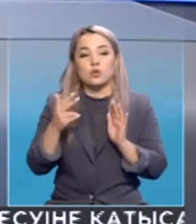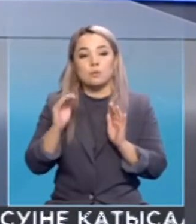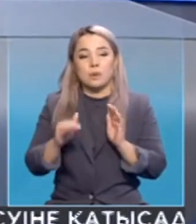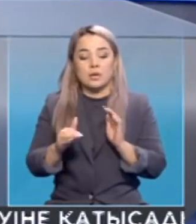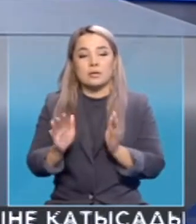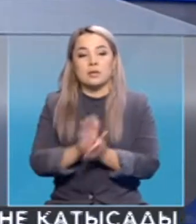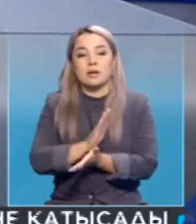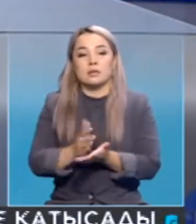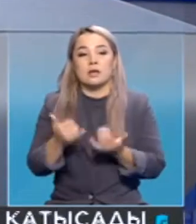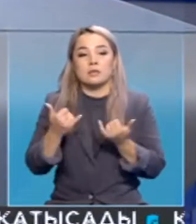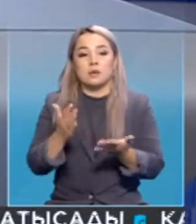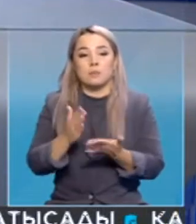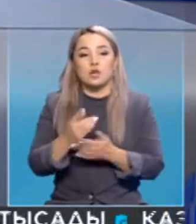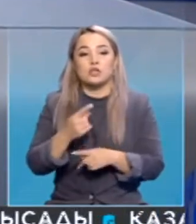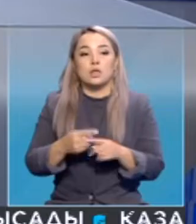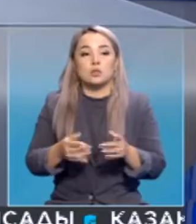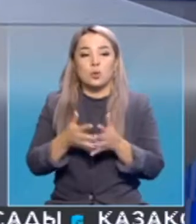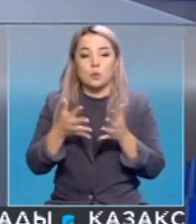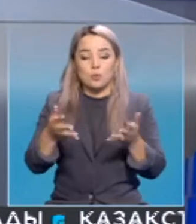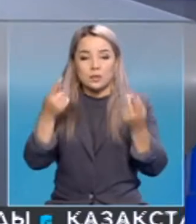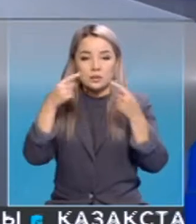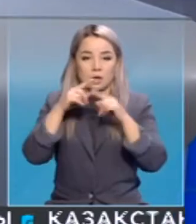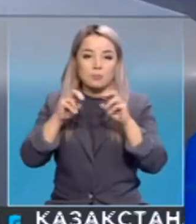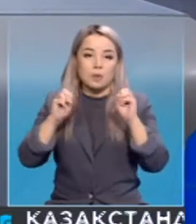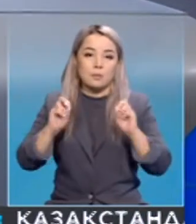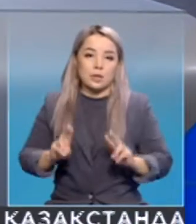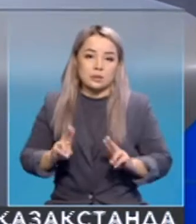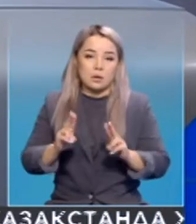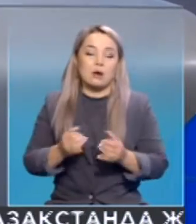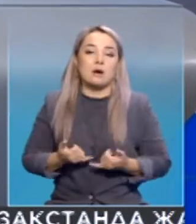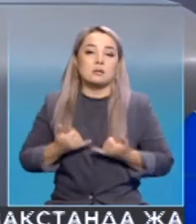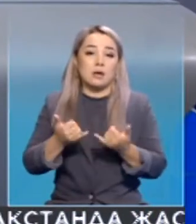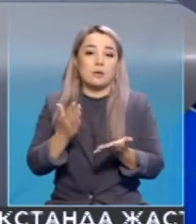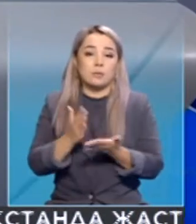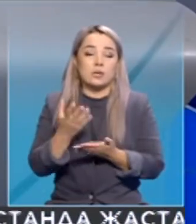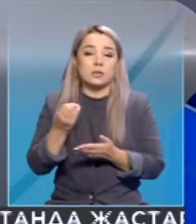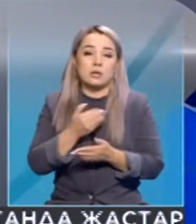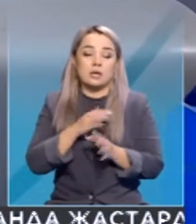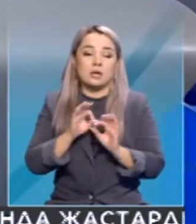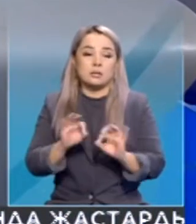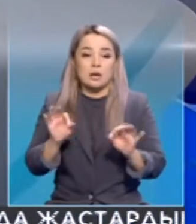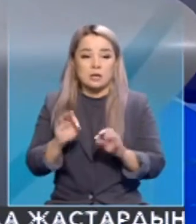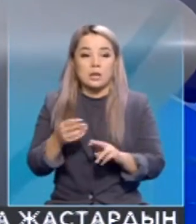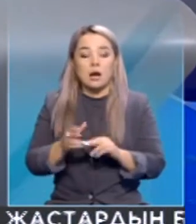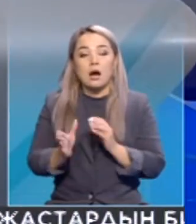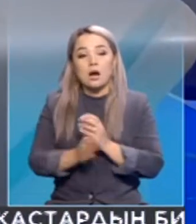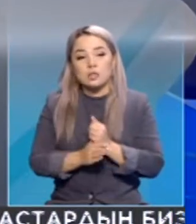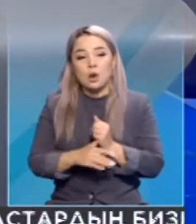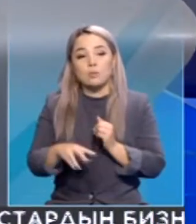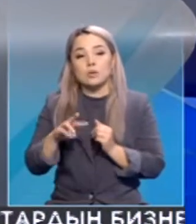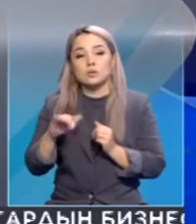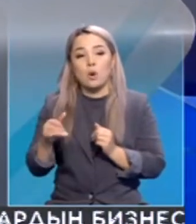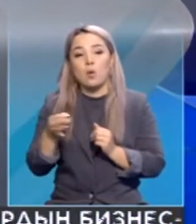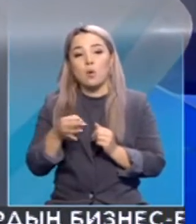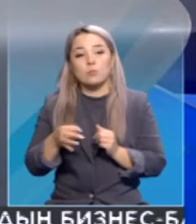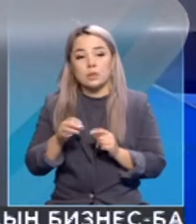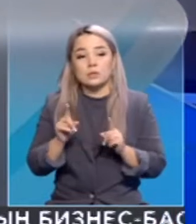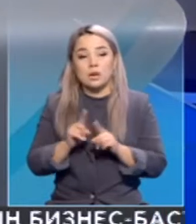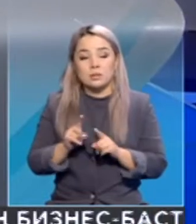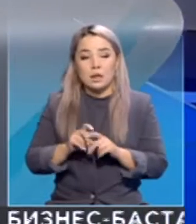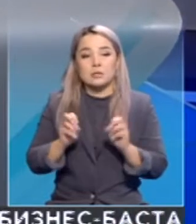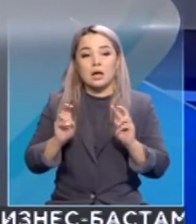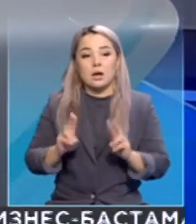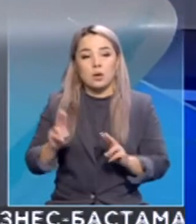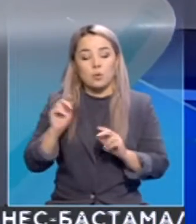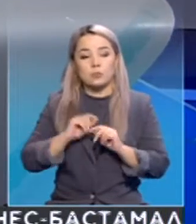грант бөлініп отыр. Оның жартысынан көбі техникалық мамандықтарға арналған. Тағы бір айта кетерлігі, биыл Атырау мен Маңғыстау облыстарына